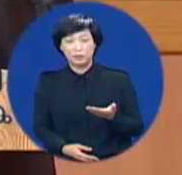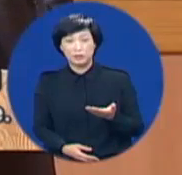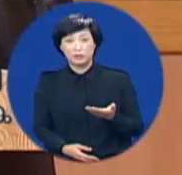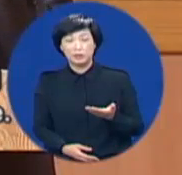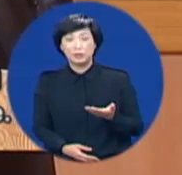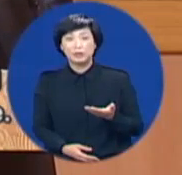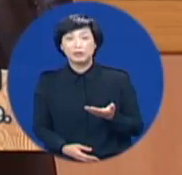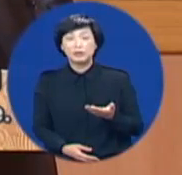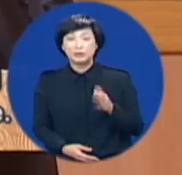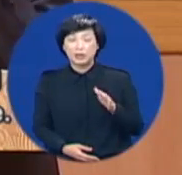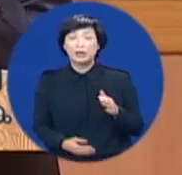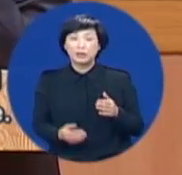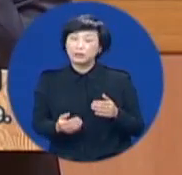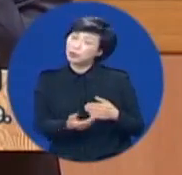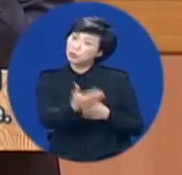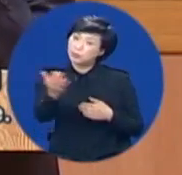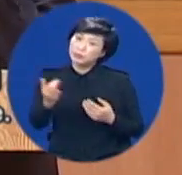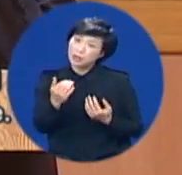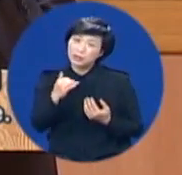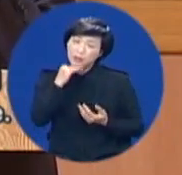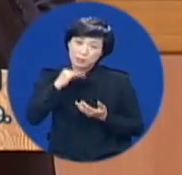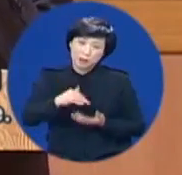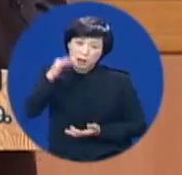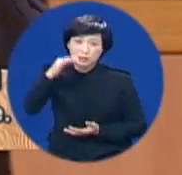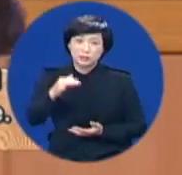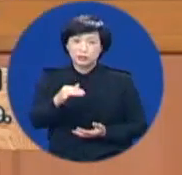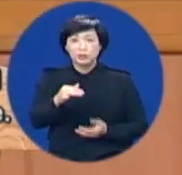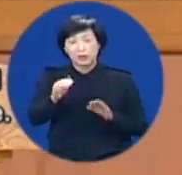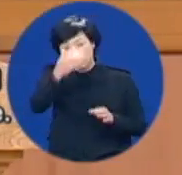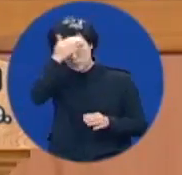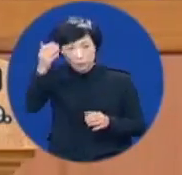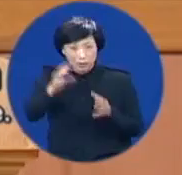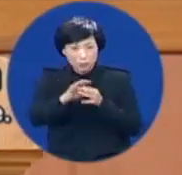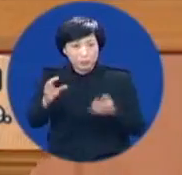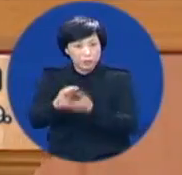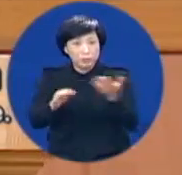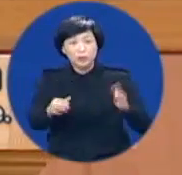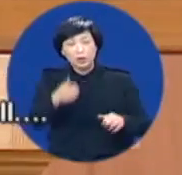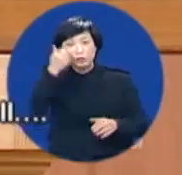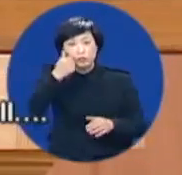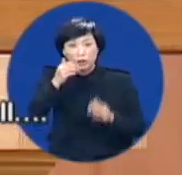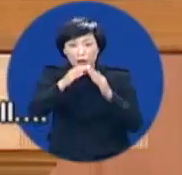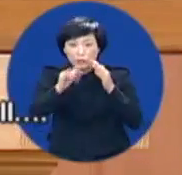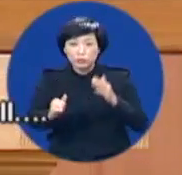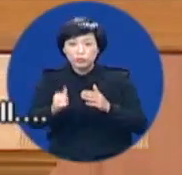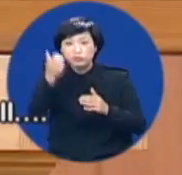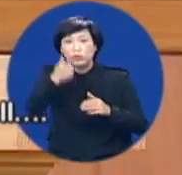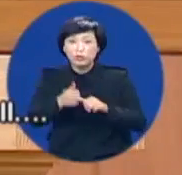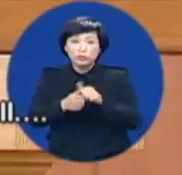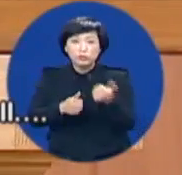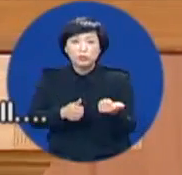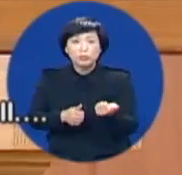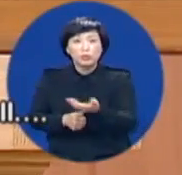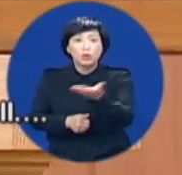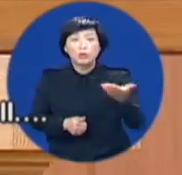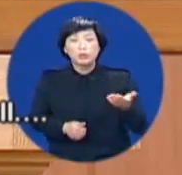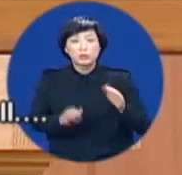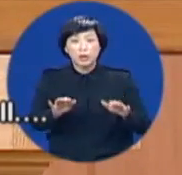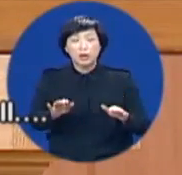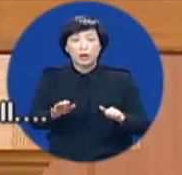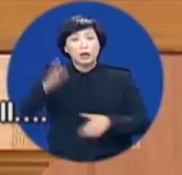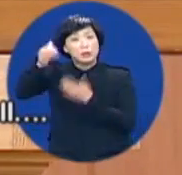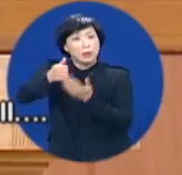나이 연세가 들든 연세가 안 들든 세상을 떴어요. 그런데